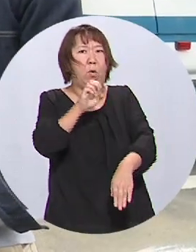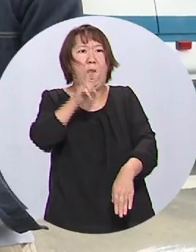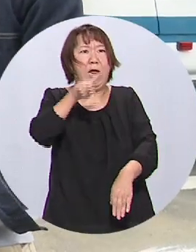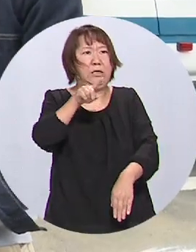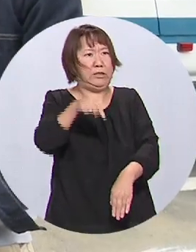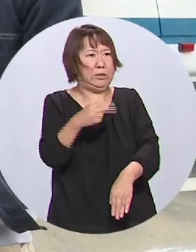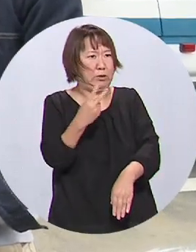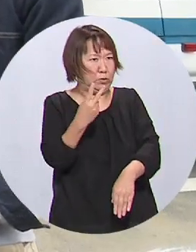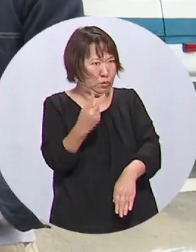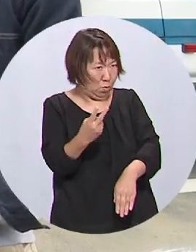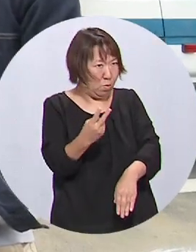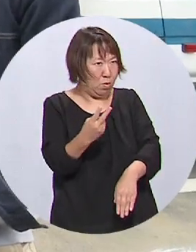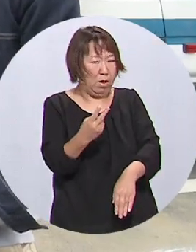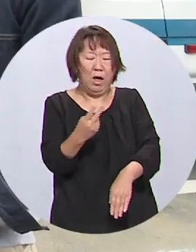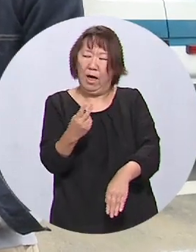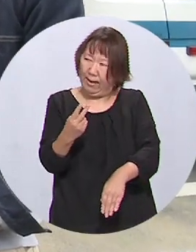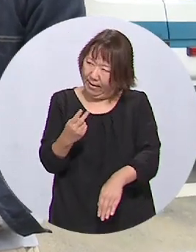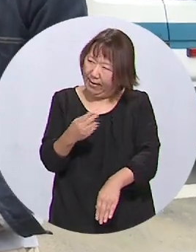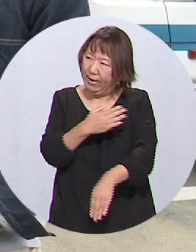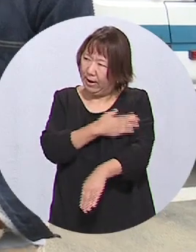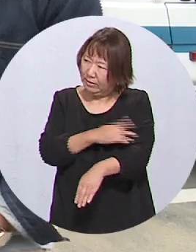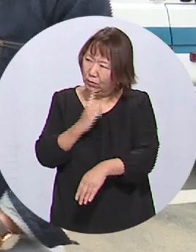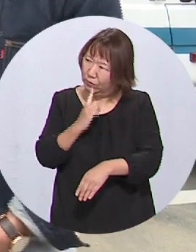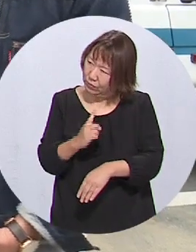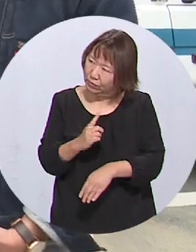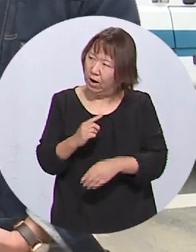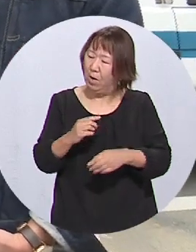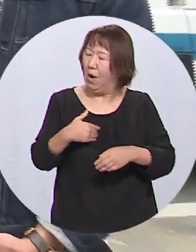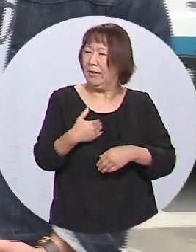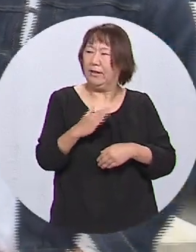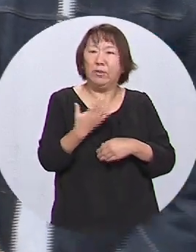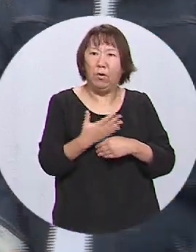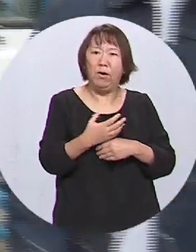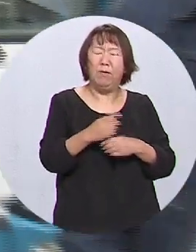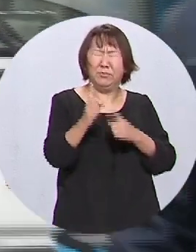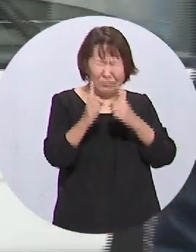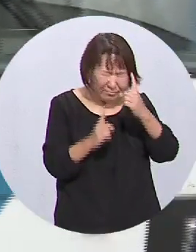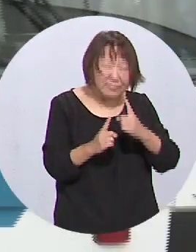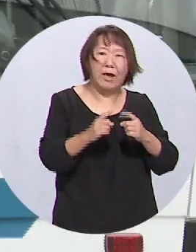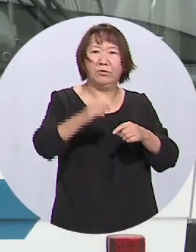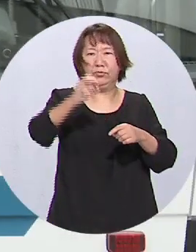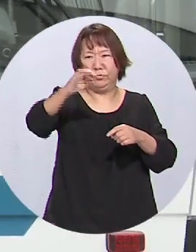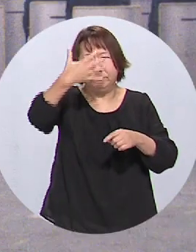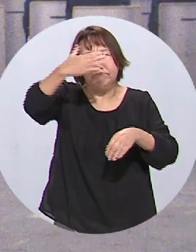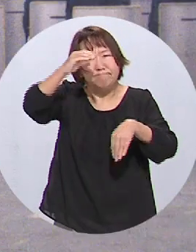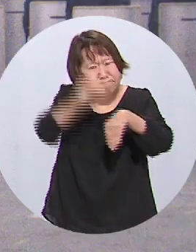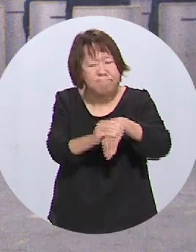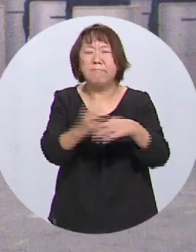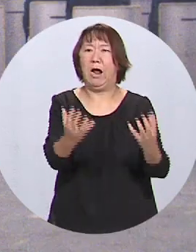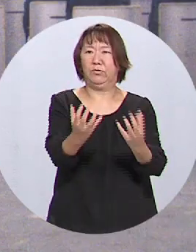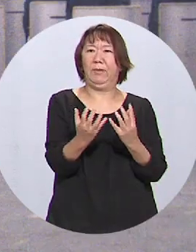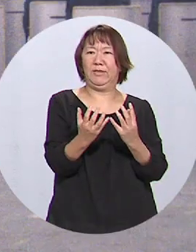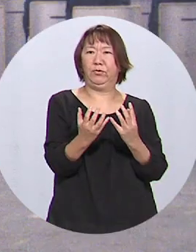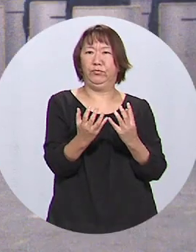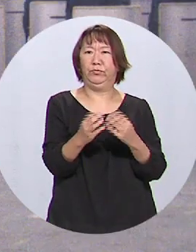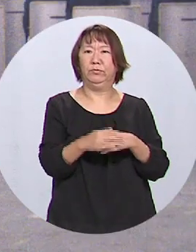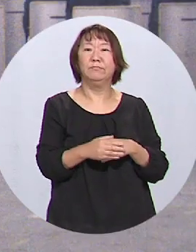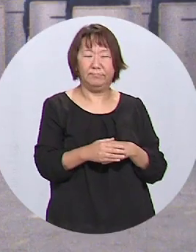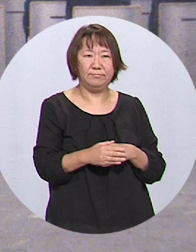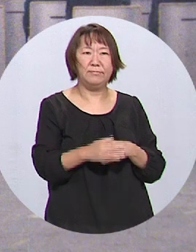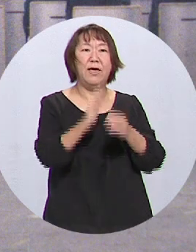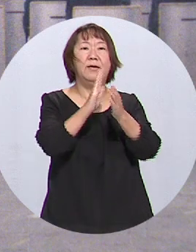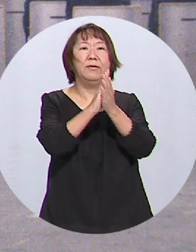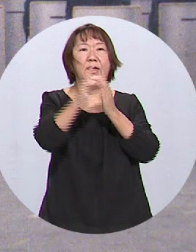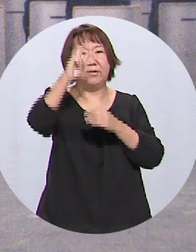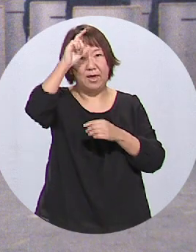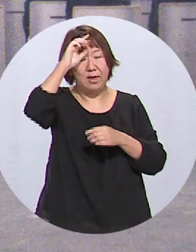ったら。そ う ですね、 エリートかどうかは分からないんですが、はいはいはい、各分野のスペシャリストが集まってます。 県警機動